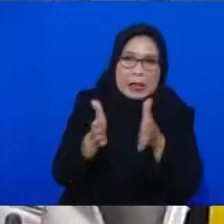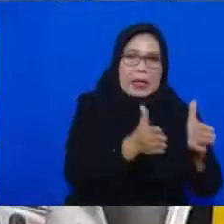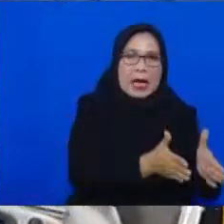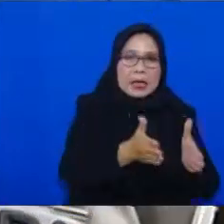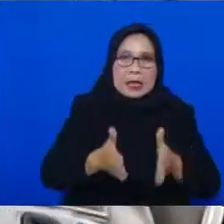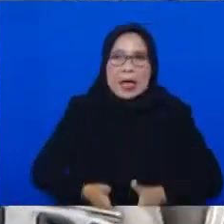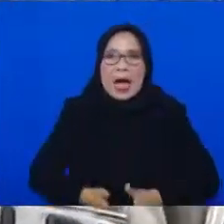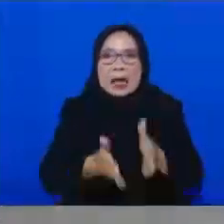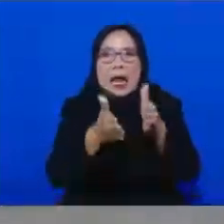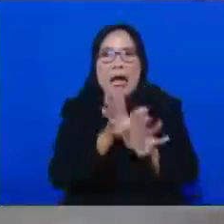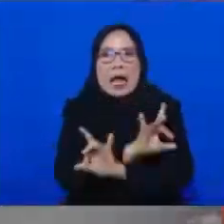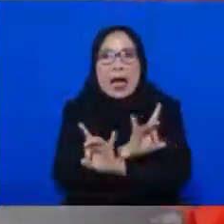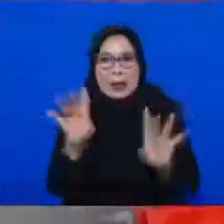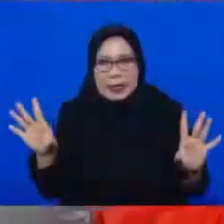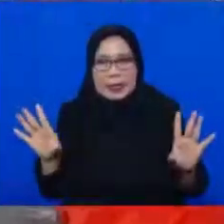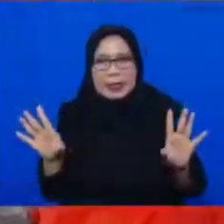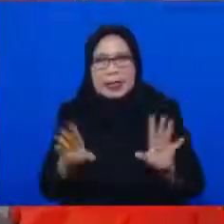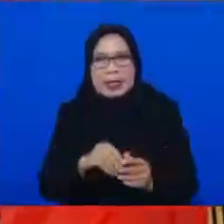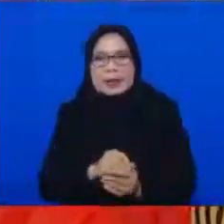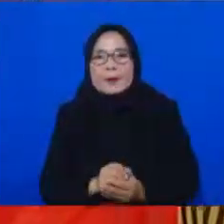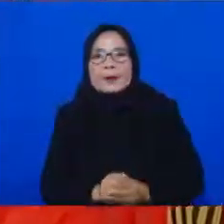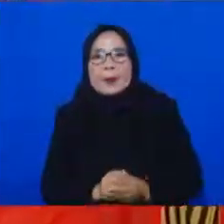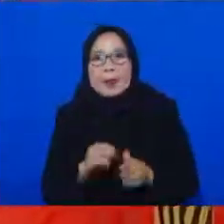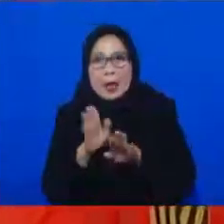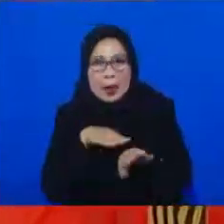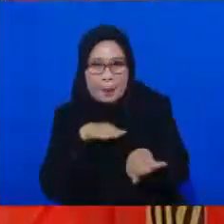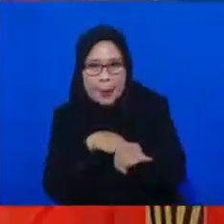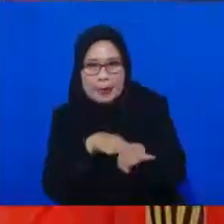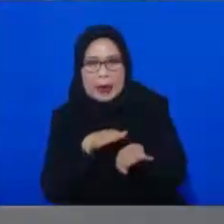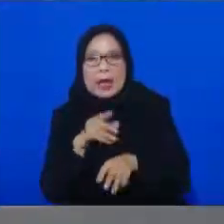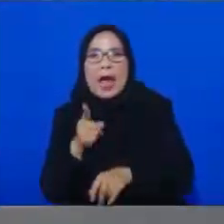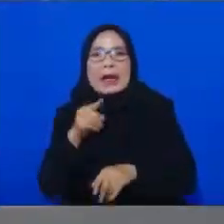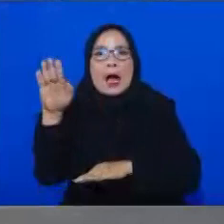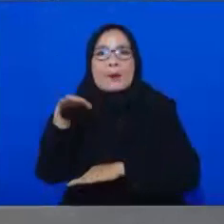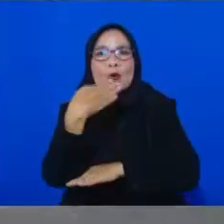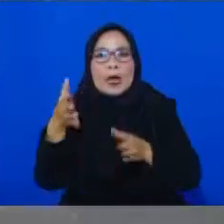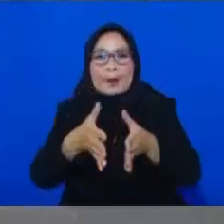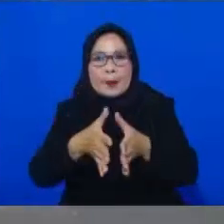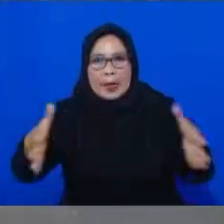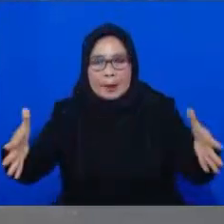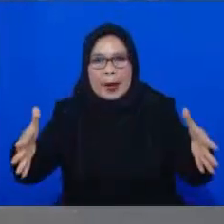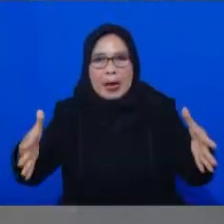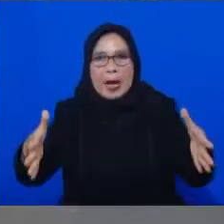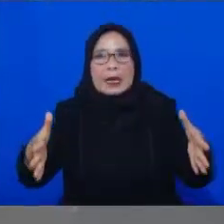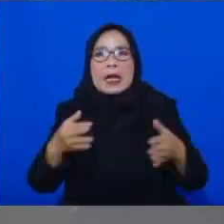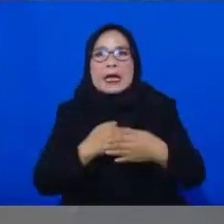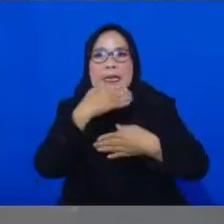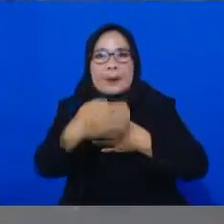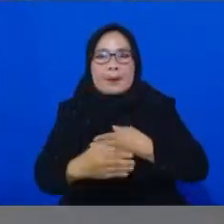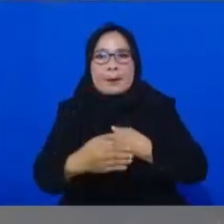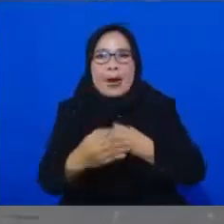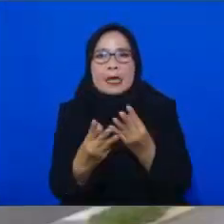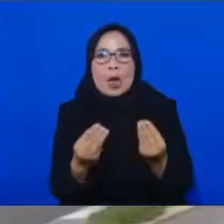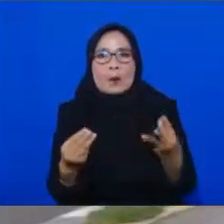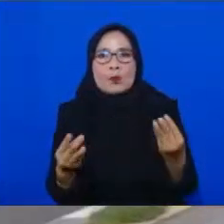ya, Taman Kencana. Kemacetan parah ini imbas proyek pelebaran jalan Otista di depan Kebun Raya Bogor yang rencananya